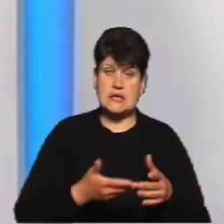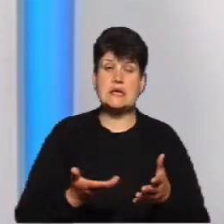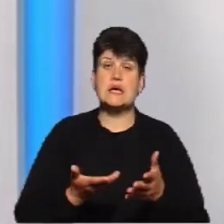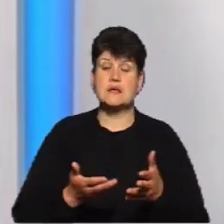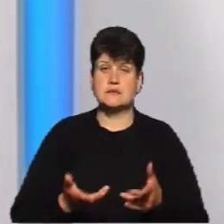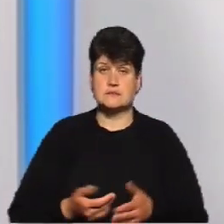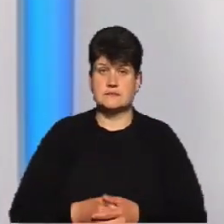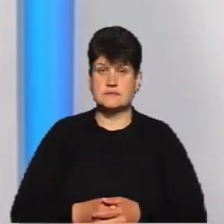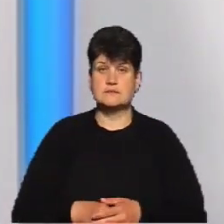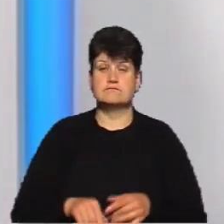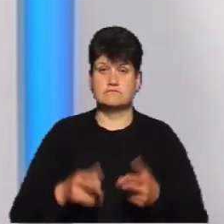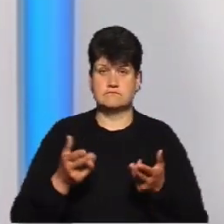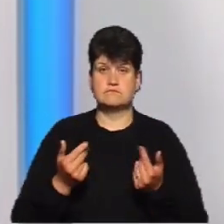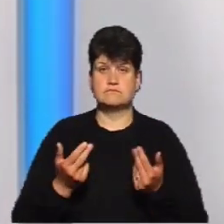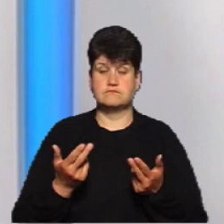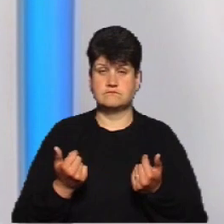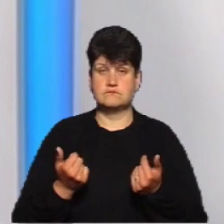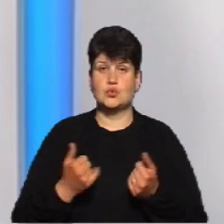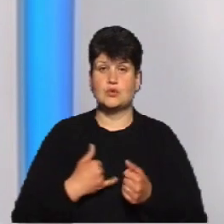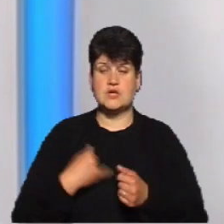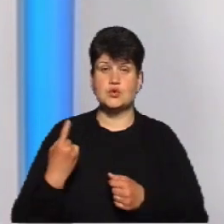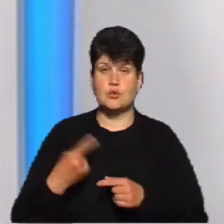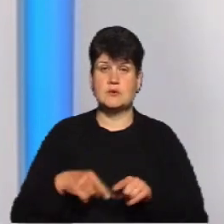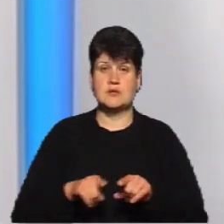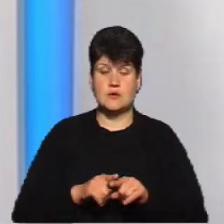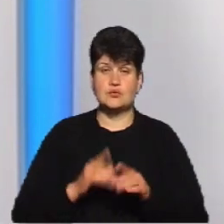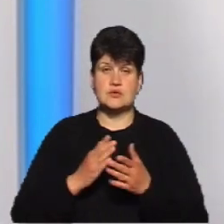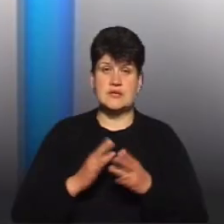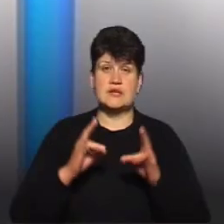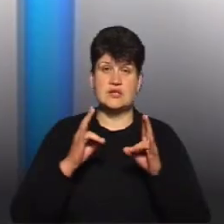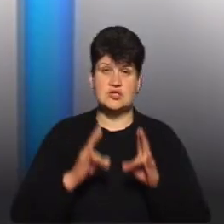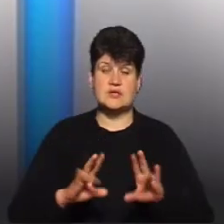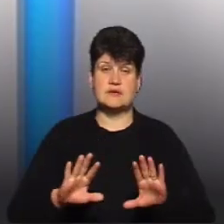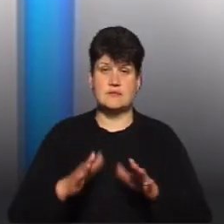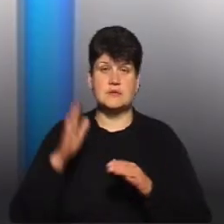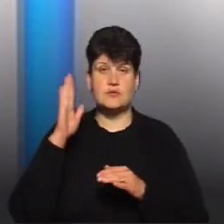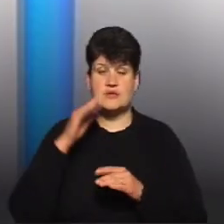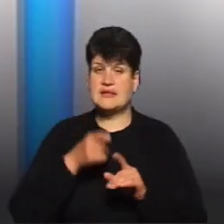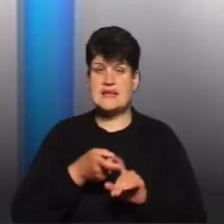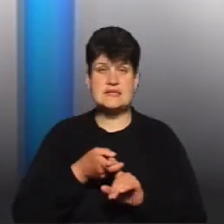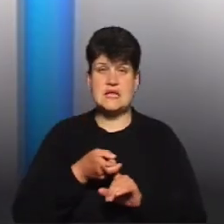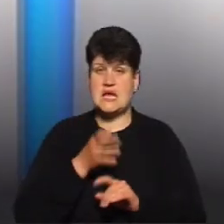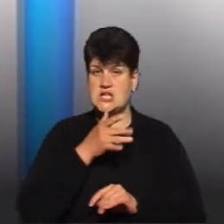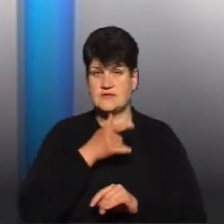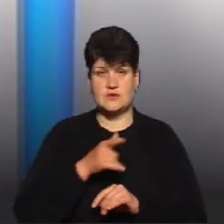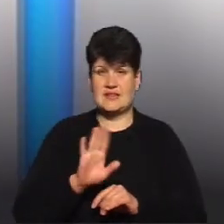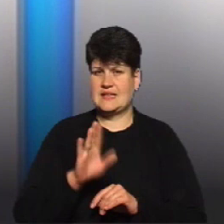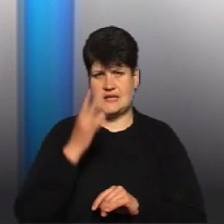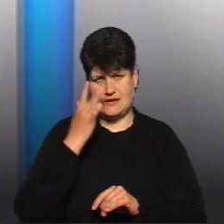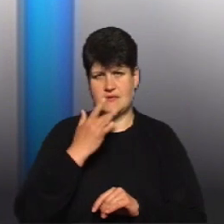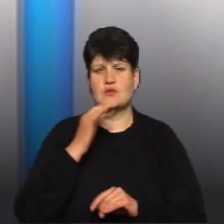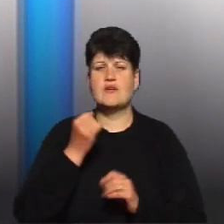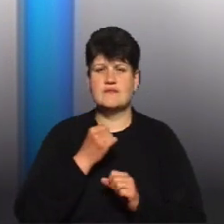Так, і в нашій області трапляються нещасні випадки на воді, незалежно від сезону. Не тільки влітку, а й взимку,